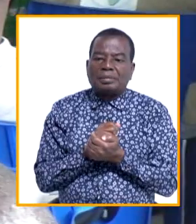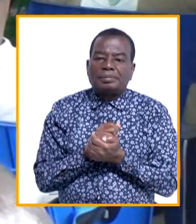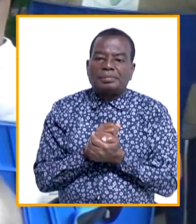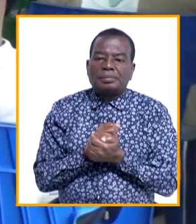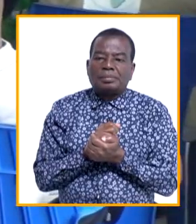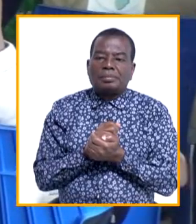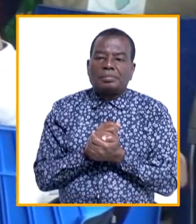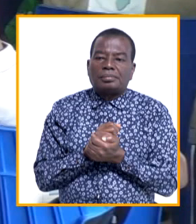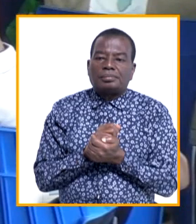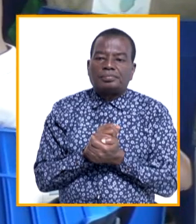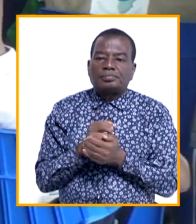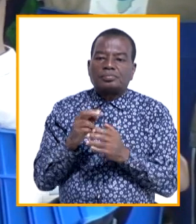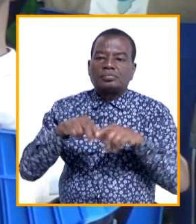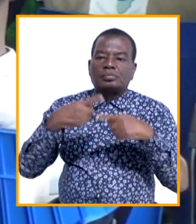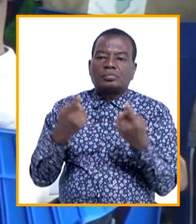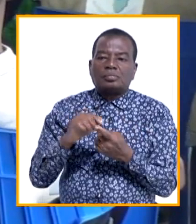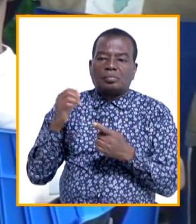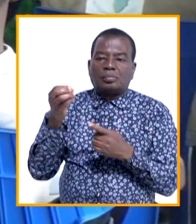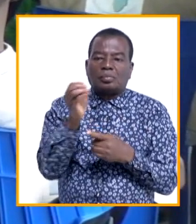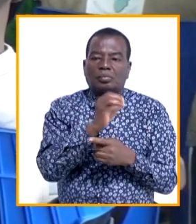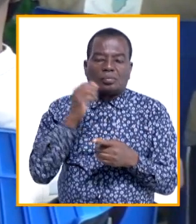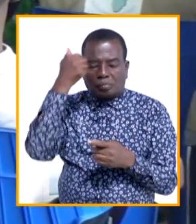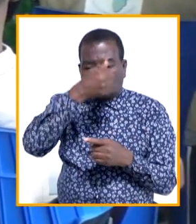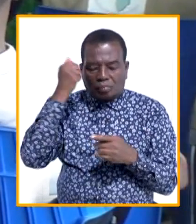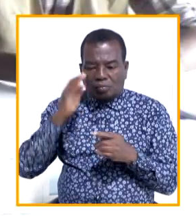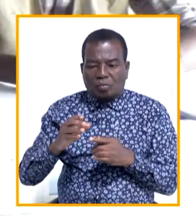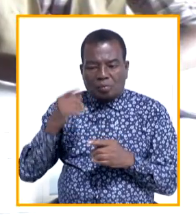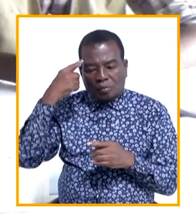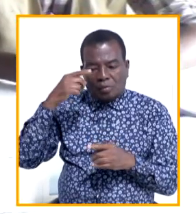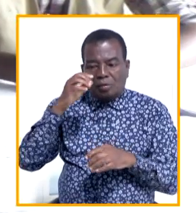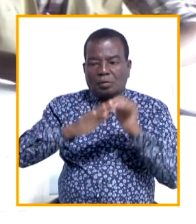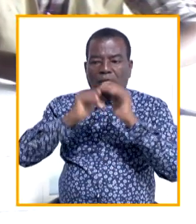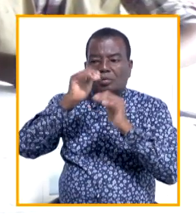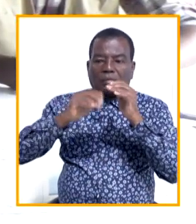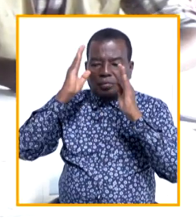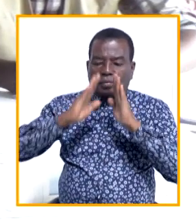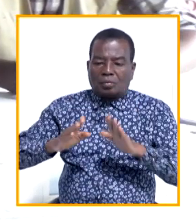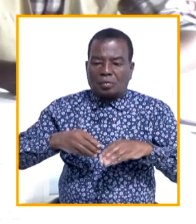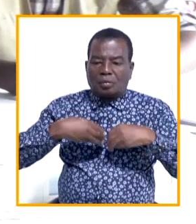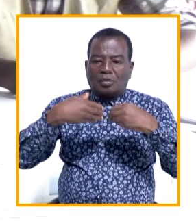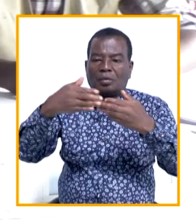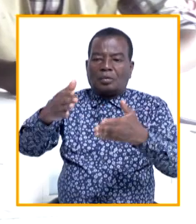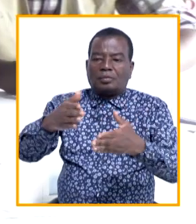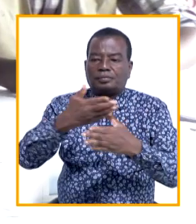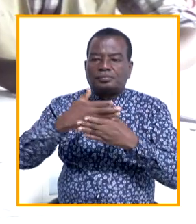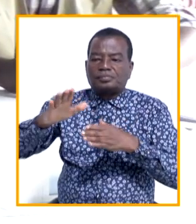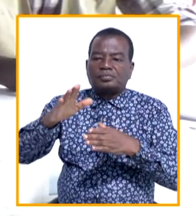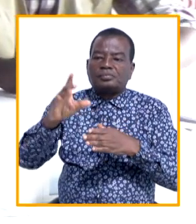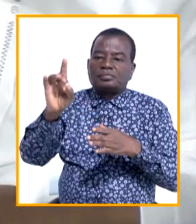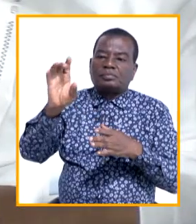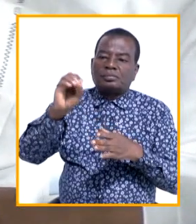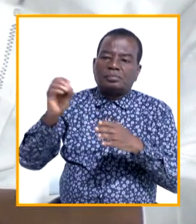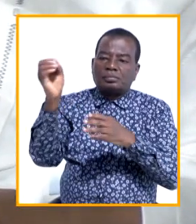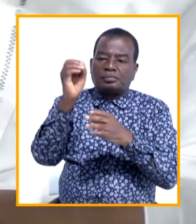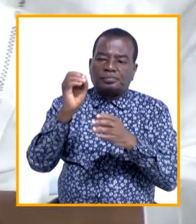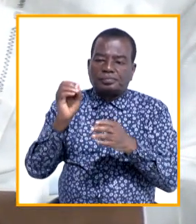Dialo le réseau ouestafricain pour l'édification de la paix Côte d'Ivoire a déployé 80 observateurs sur le terrain